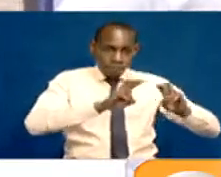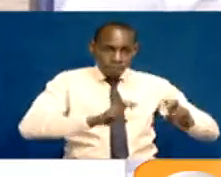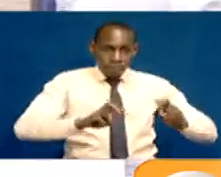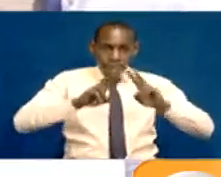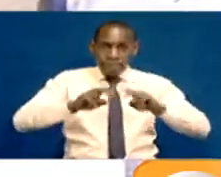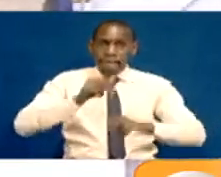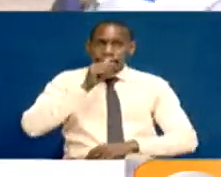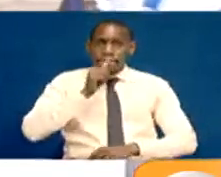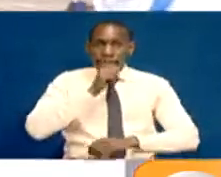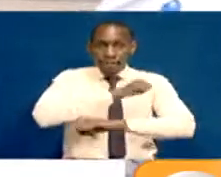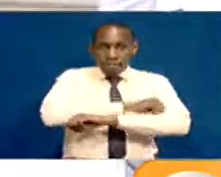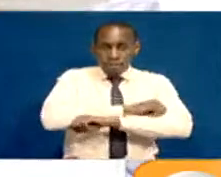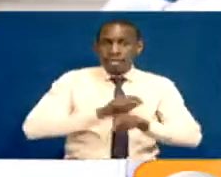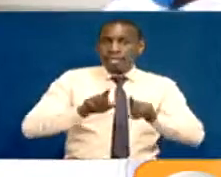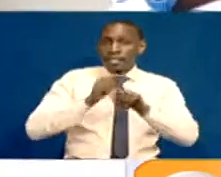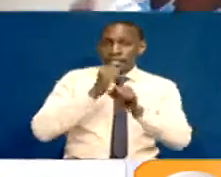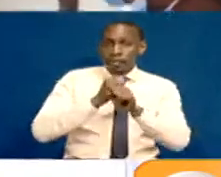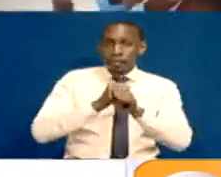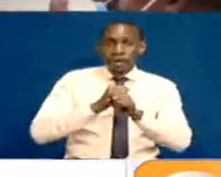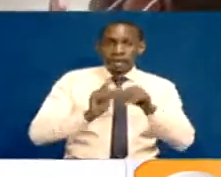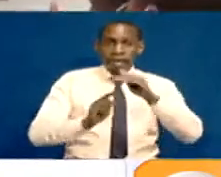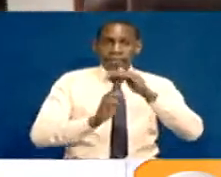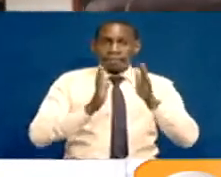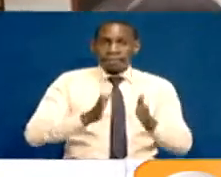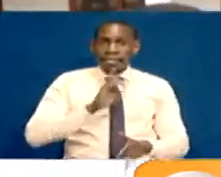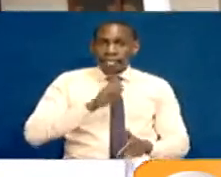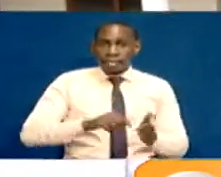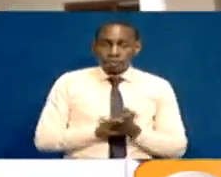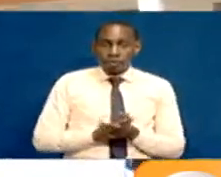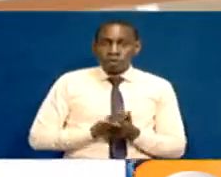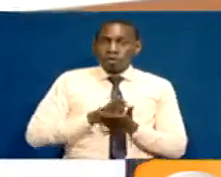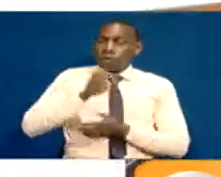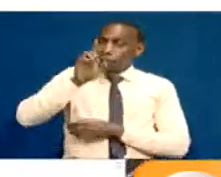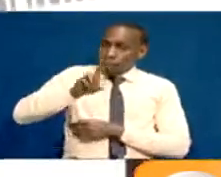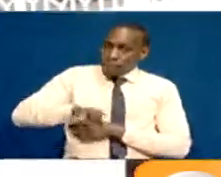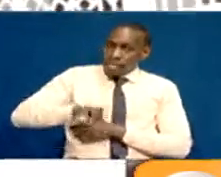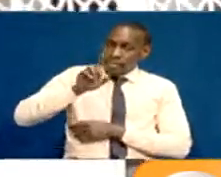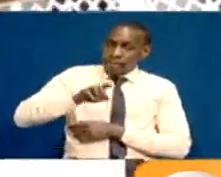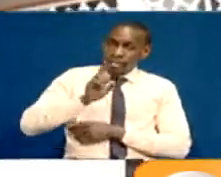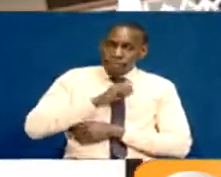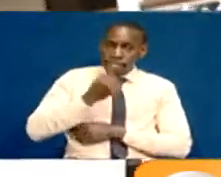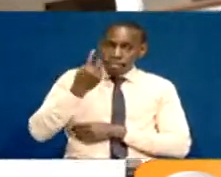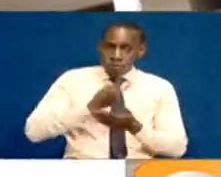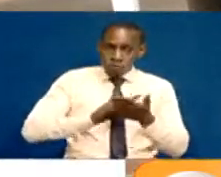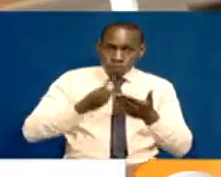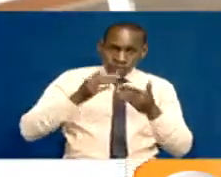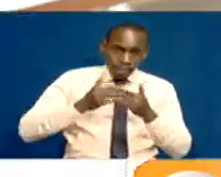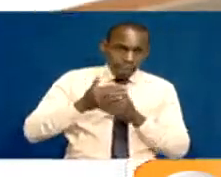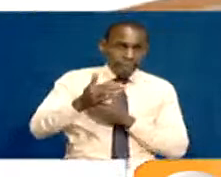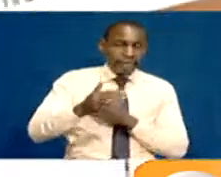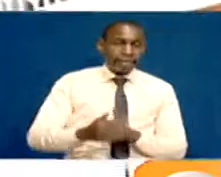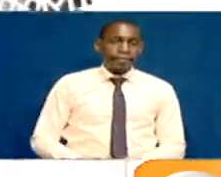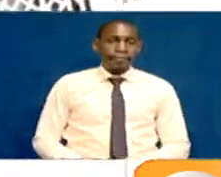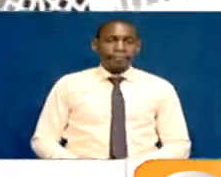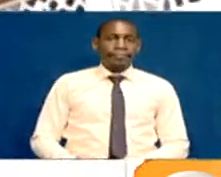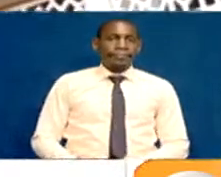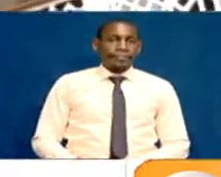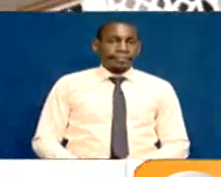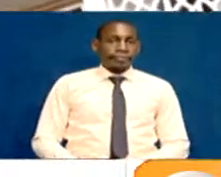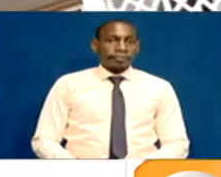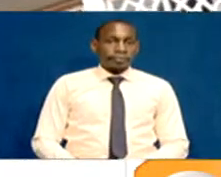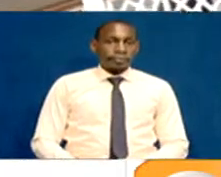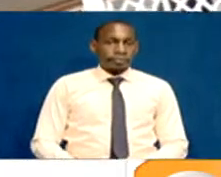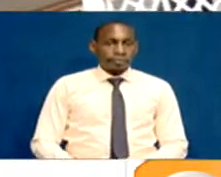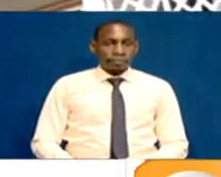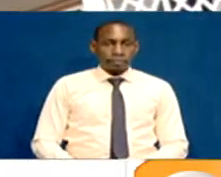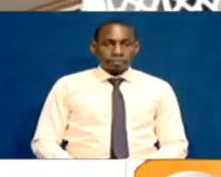za kibinafsi, zoezi ambalo Magoha anasema ni sharti likamilike katika kipindi cha wiki mbili zijazo. And where